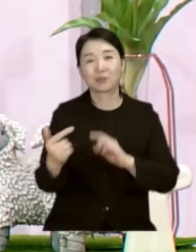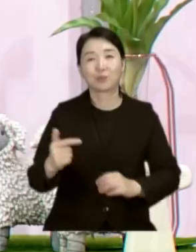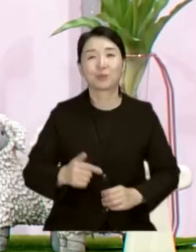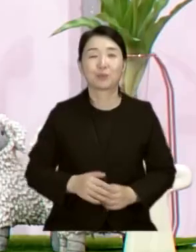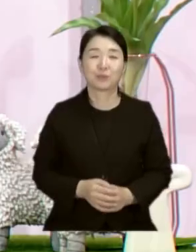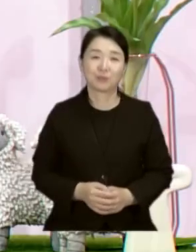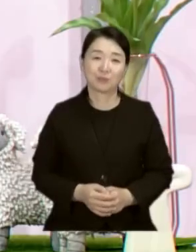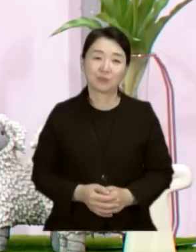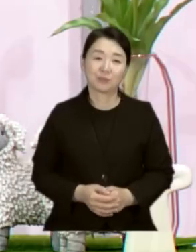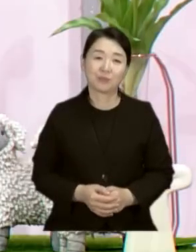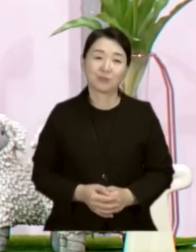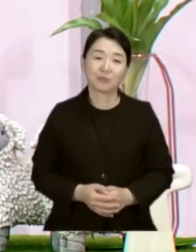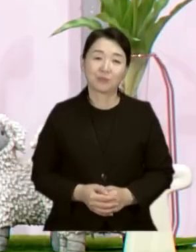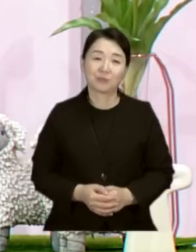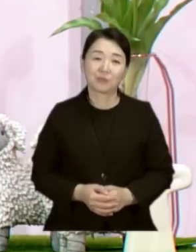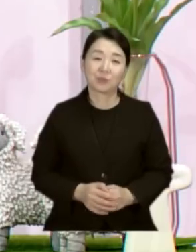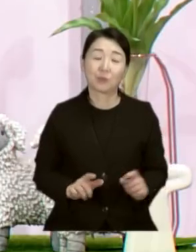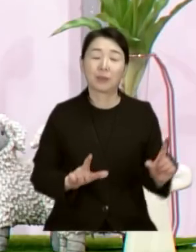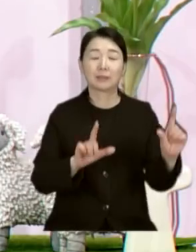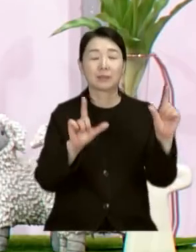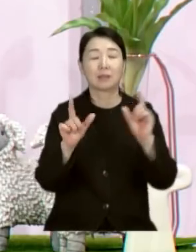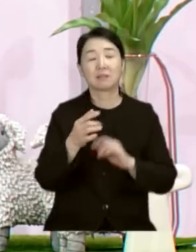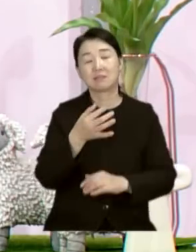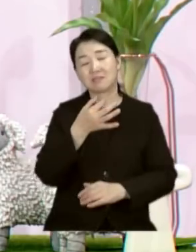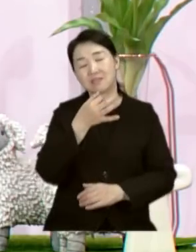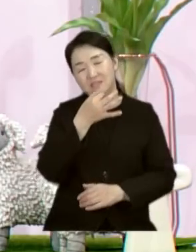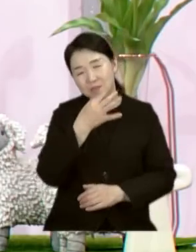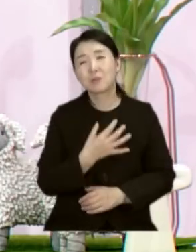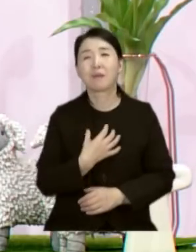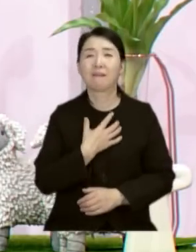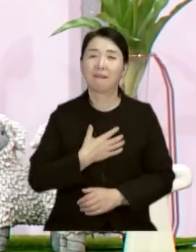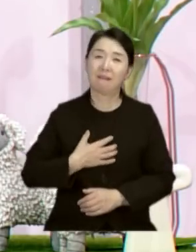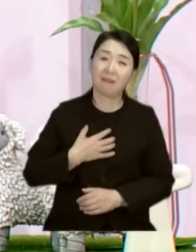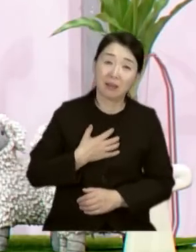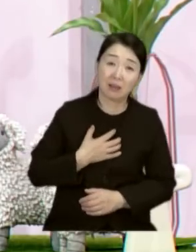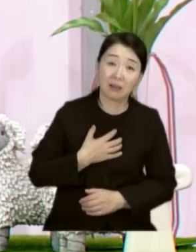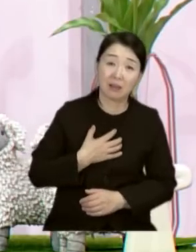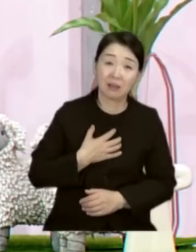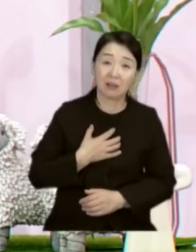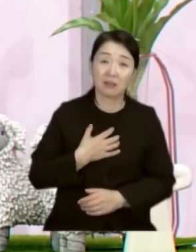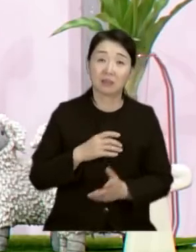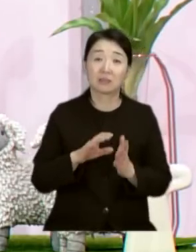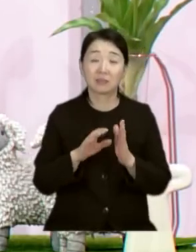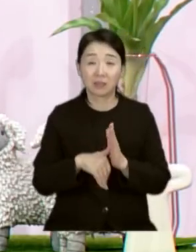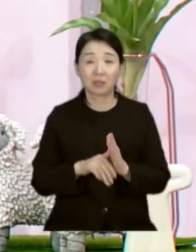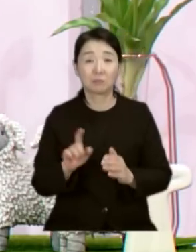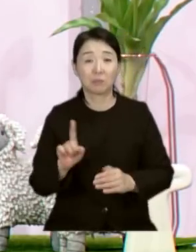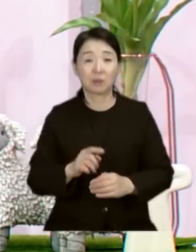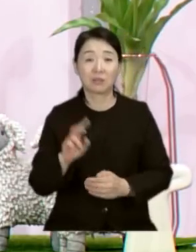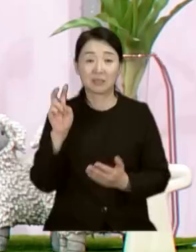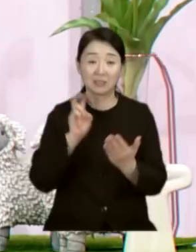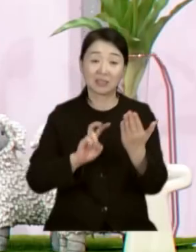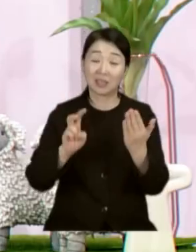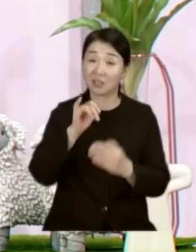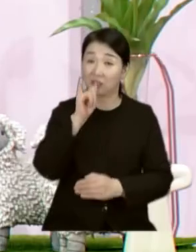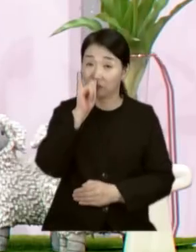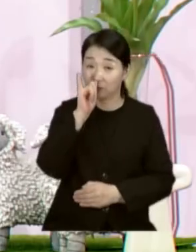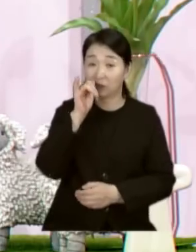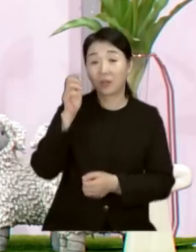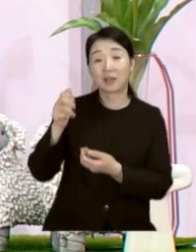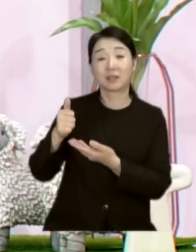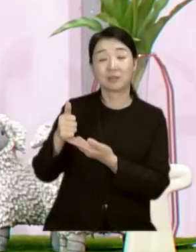정말 피폐해지고 이건 사는 게 아니더라고요. 근데 그 와중에서도 찬양을